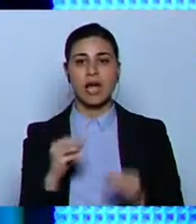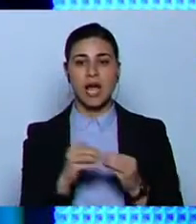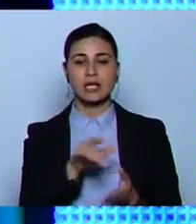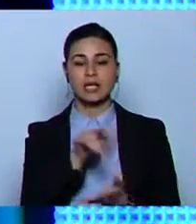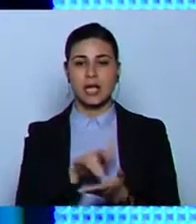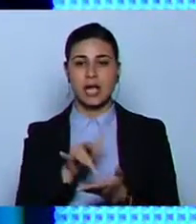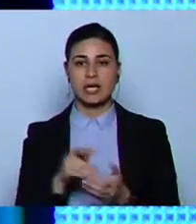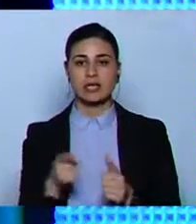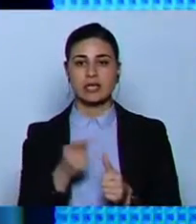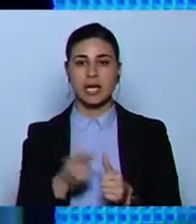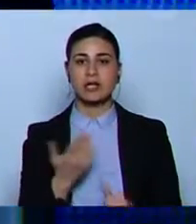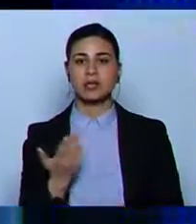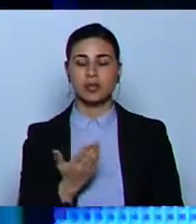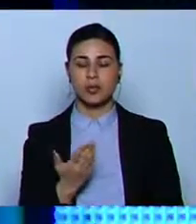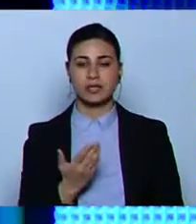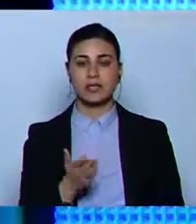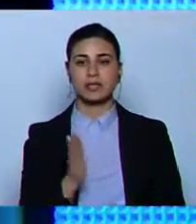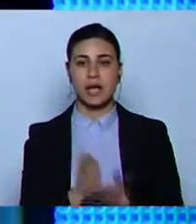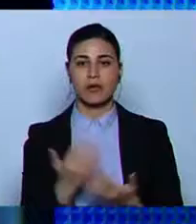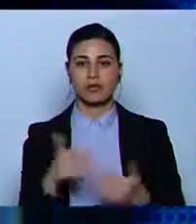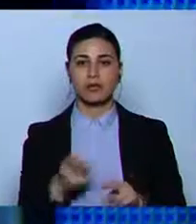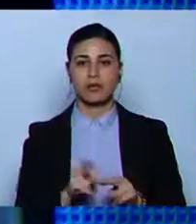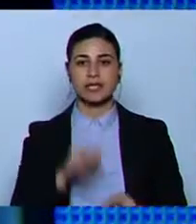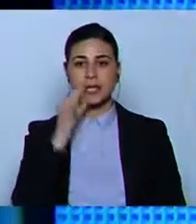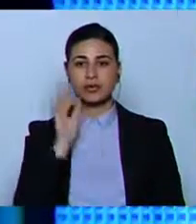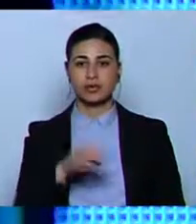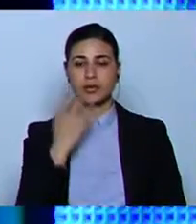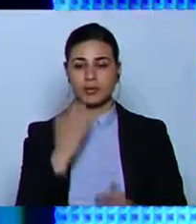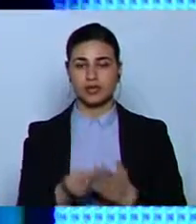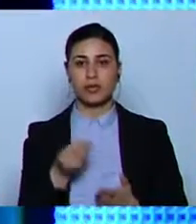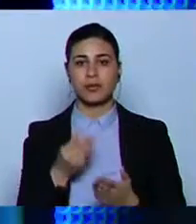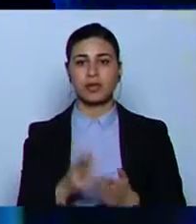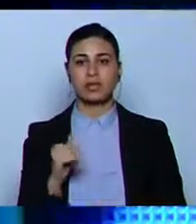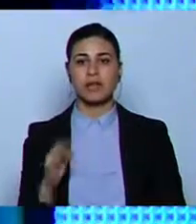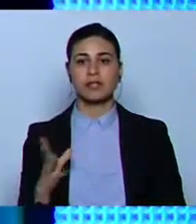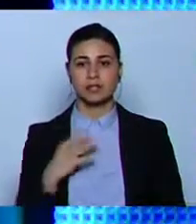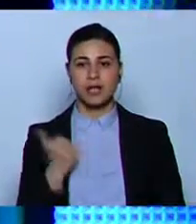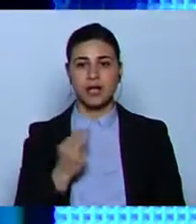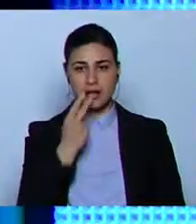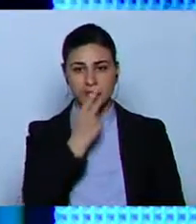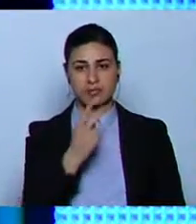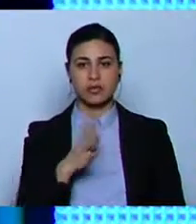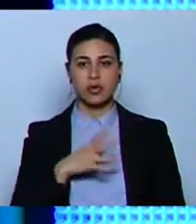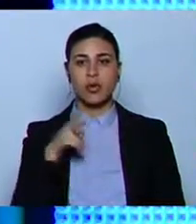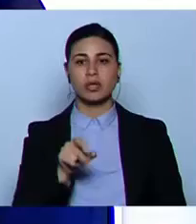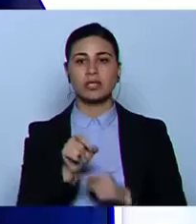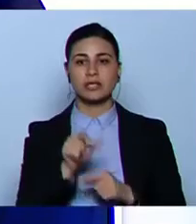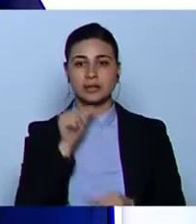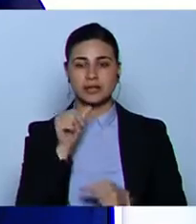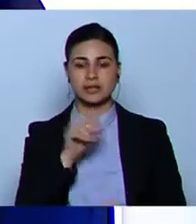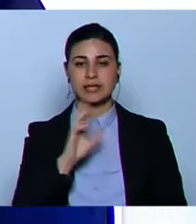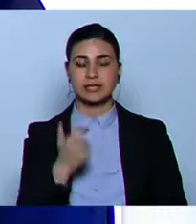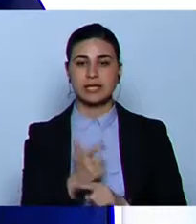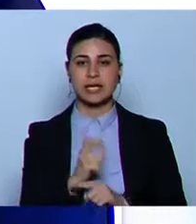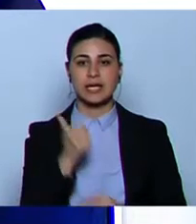ქალაქის სახელით, რომელსაც აქვს უკვე ეს გამოცდილება. ჩვენ ბატონ დავით თქვენთან ერთად ვაკვირდებით ამ პროცესს 2011 წლიდან და